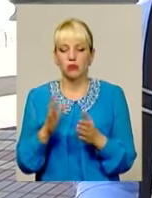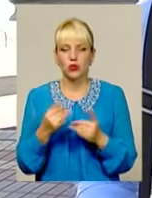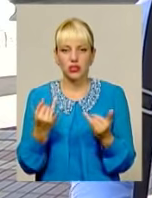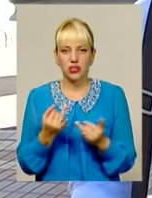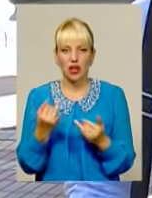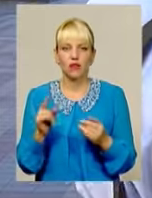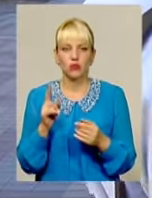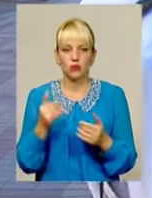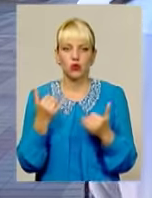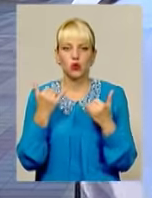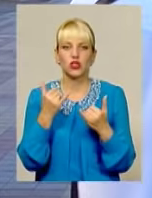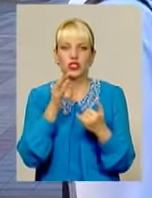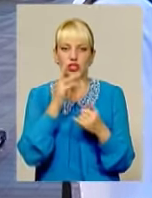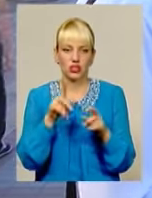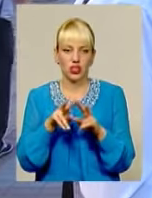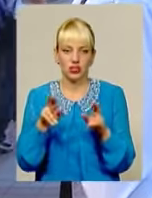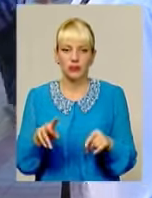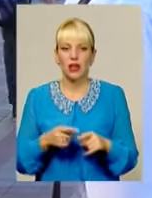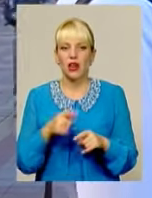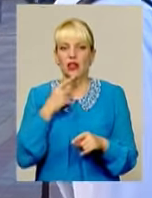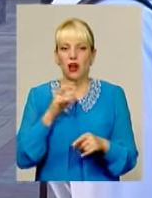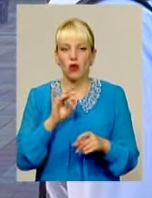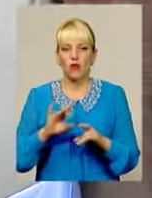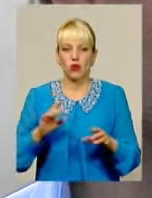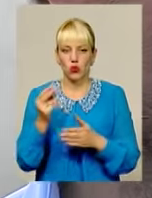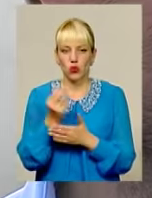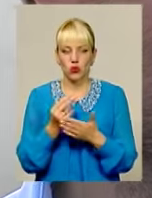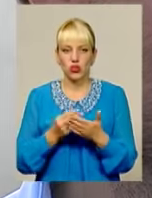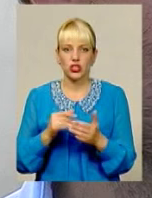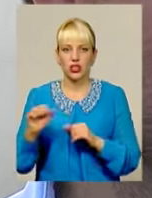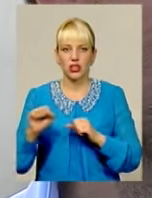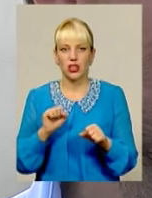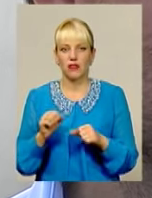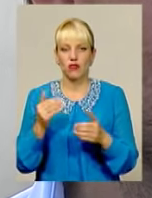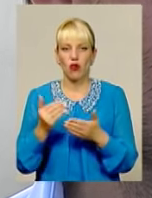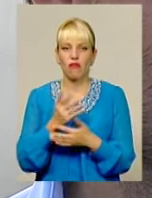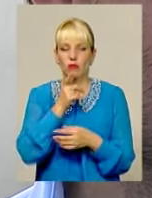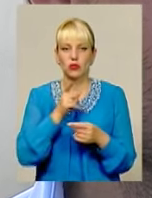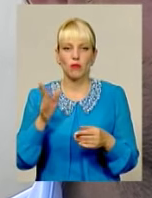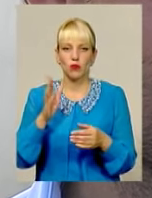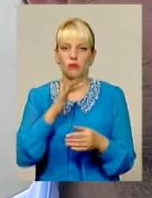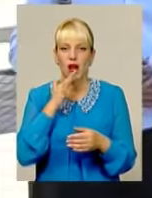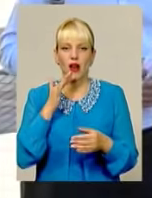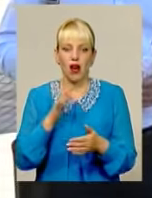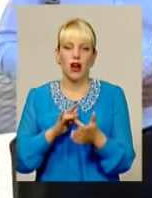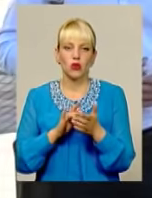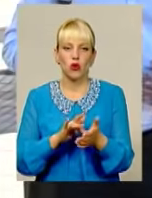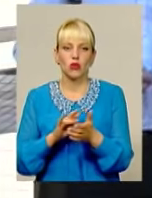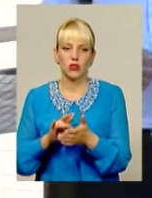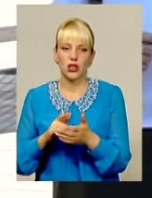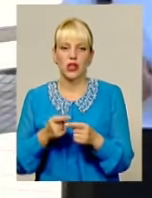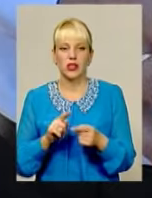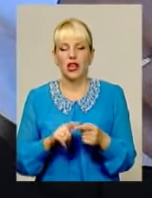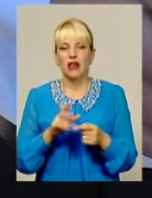сучасний час. А ще, розповідає художній керівник філармонії, в новому сезоні буде багато гастролерів з інших країн. Офіційно новий